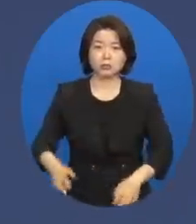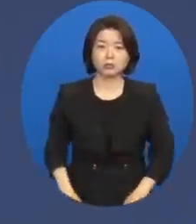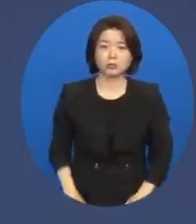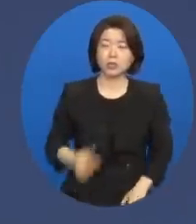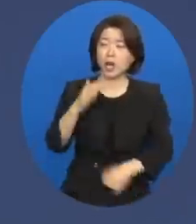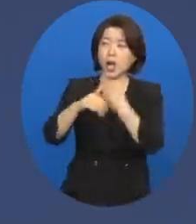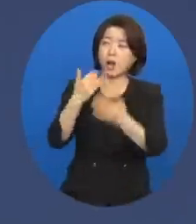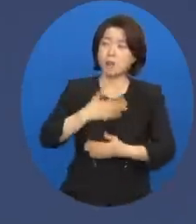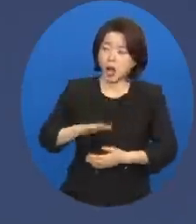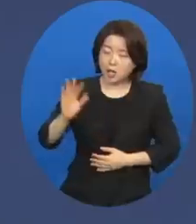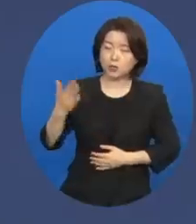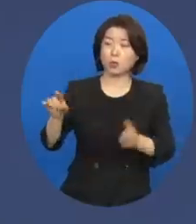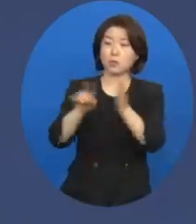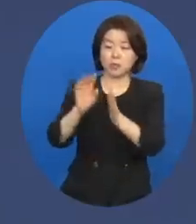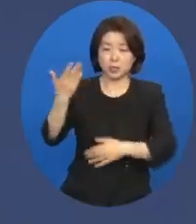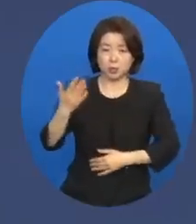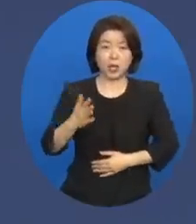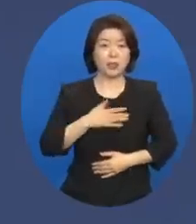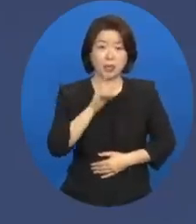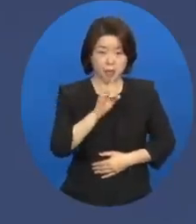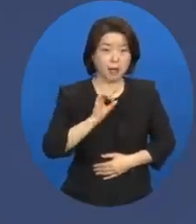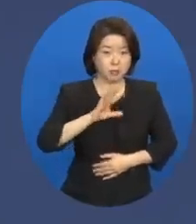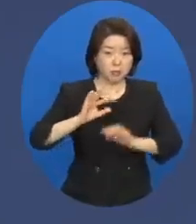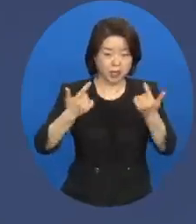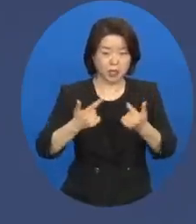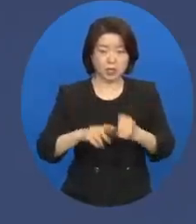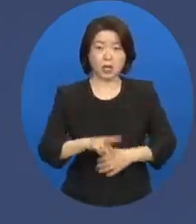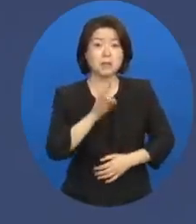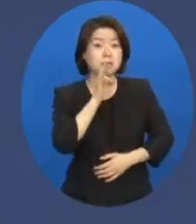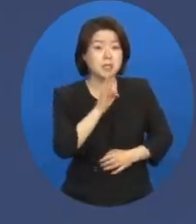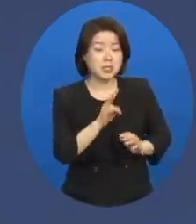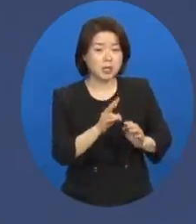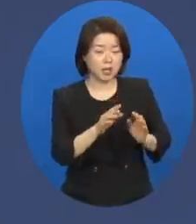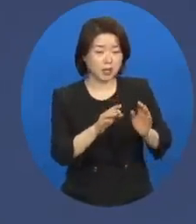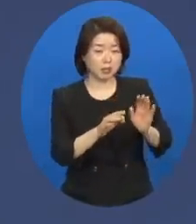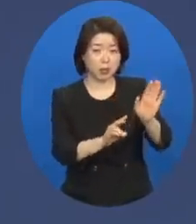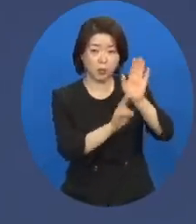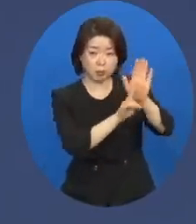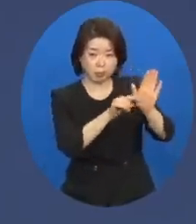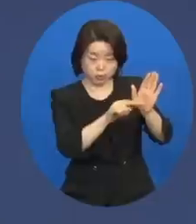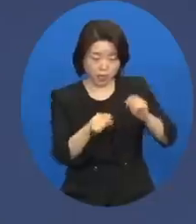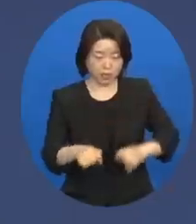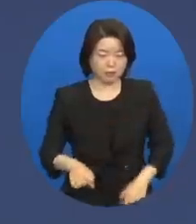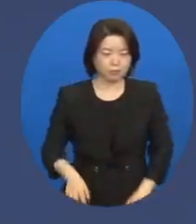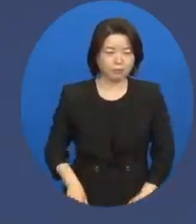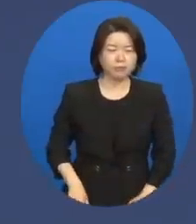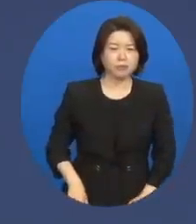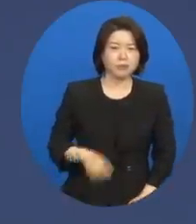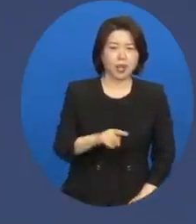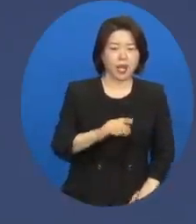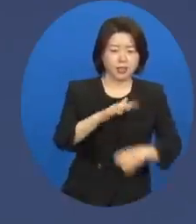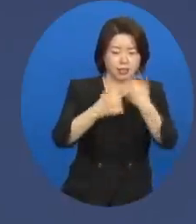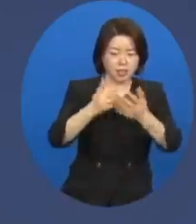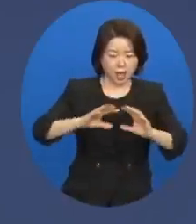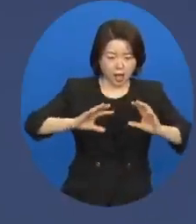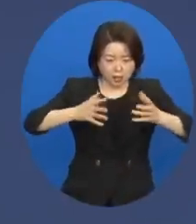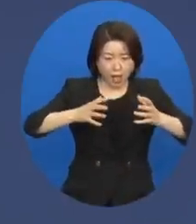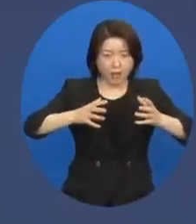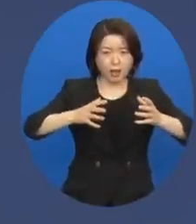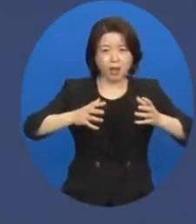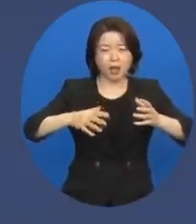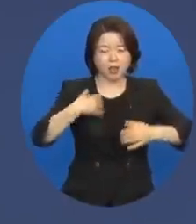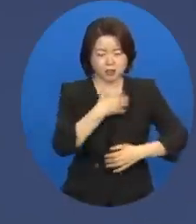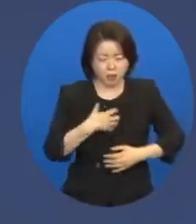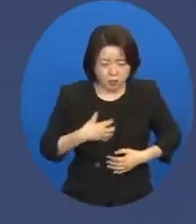믿게 됐는데 이건 제 얘기가 아니고 이사야서 6장에 나라 걱정하면서 울고 성전에서 울고 기도하던